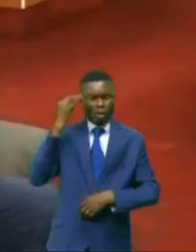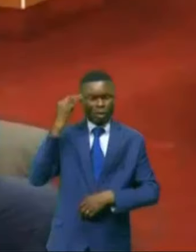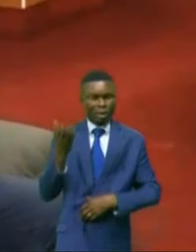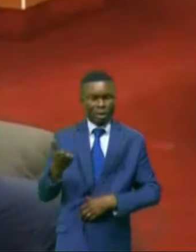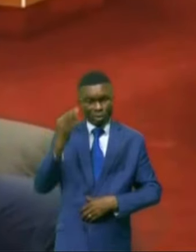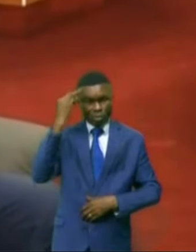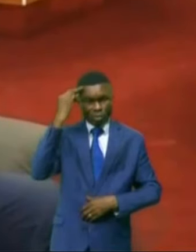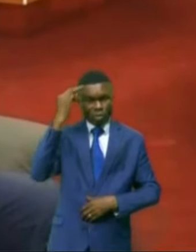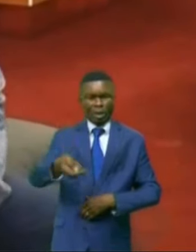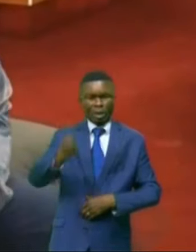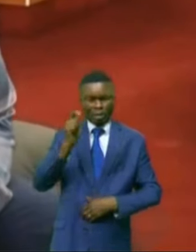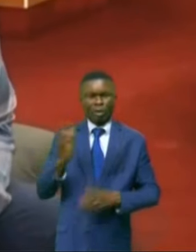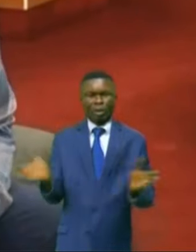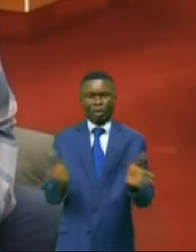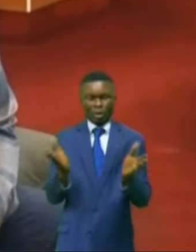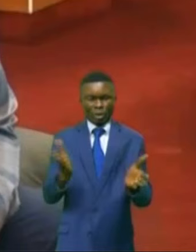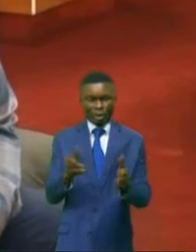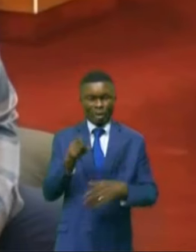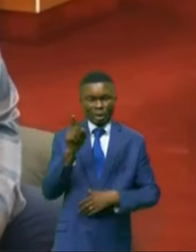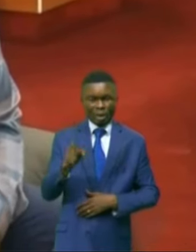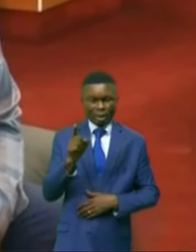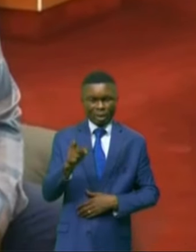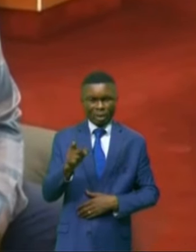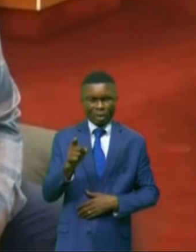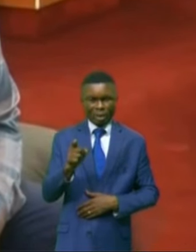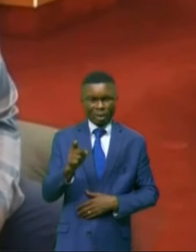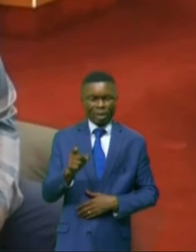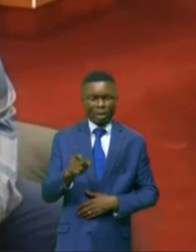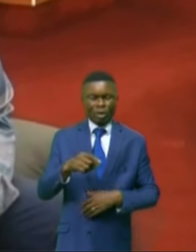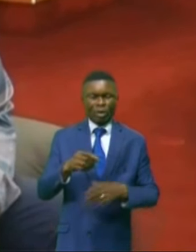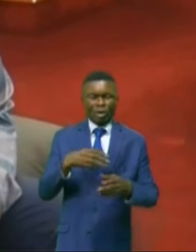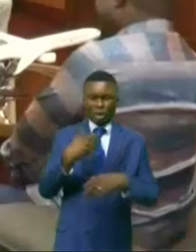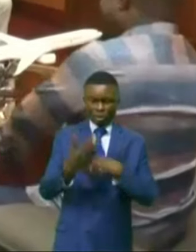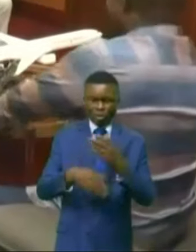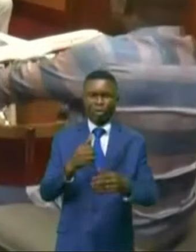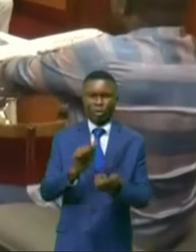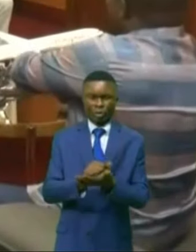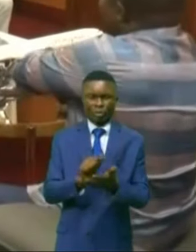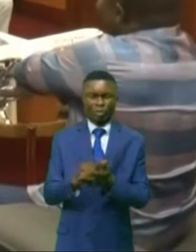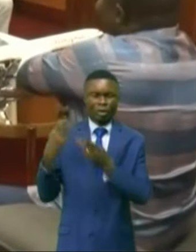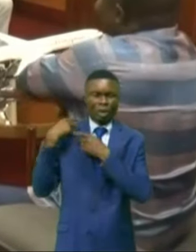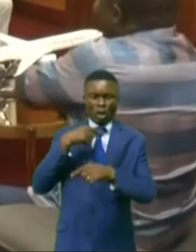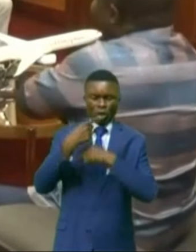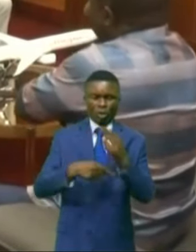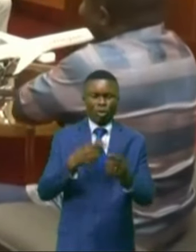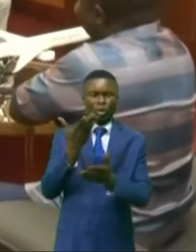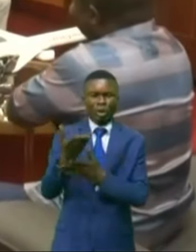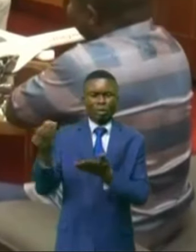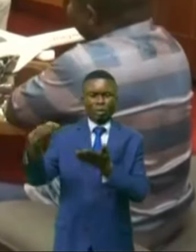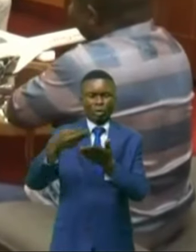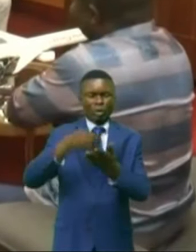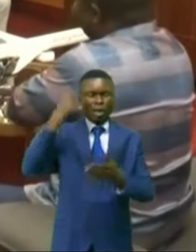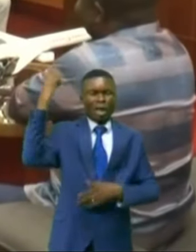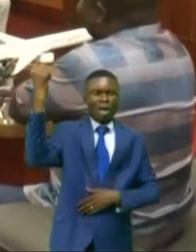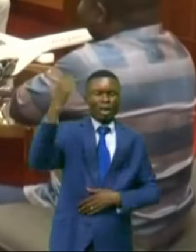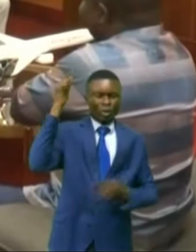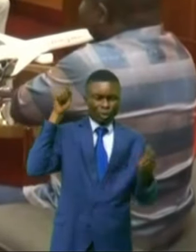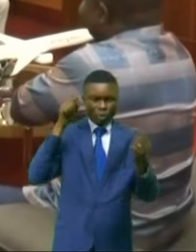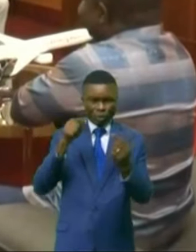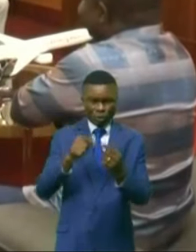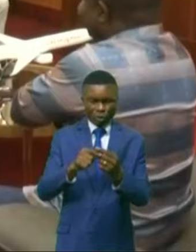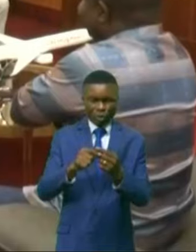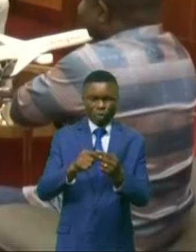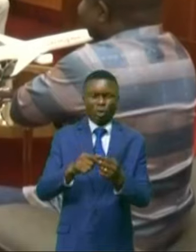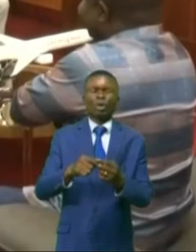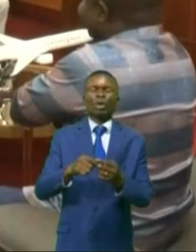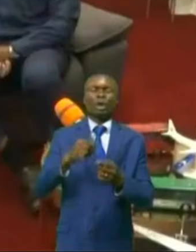ministre de la Pêche et de l'Élevage a évoqué les GEMA, a mené le processus depuis le lancement d'appel d'offres international jusqu'à cette sortie des chantiers